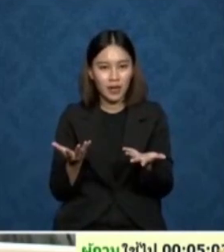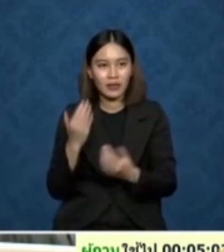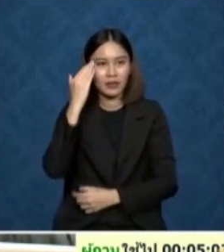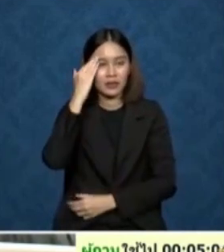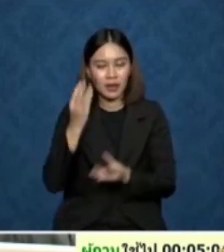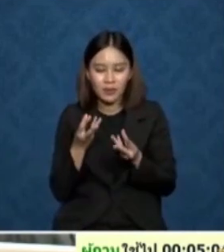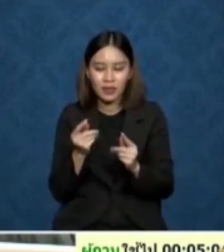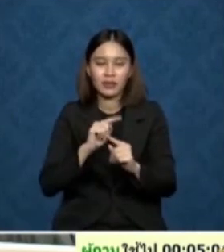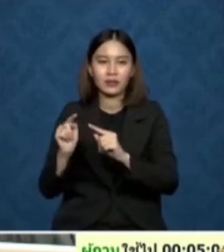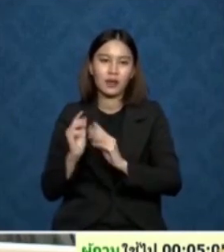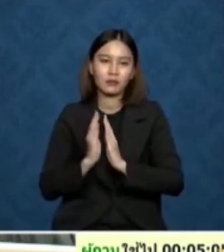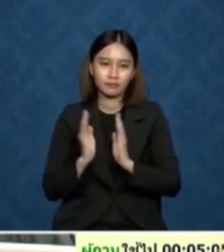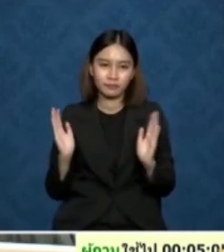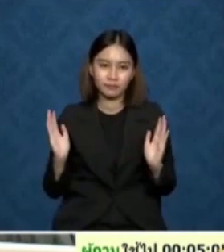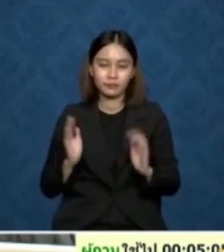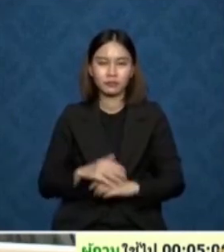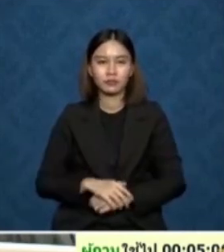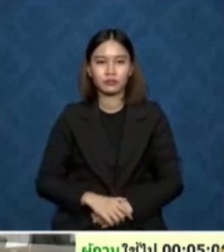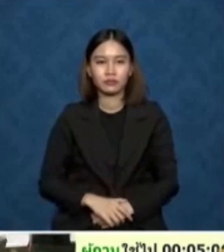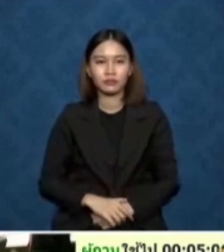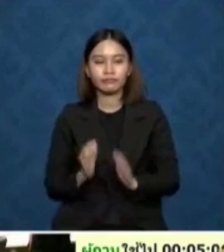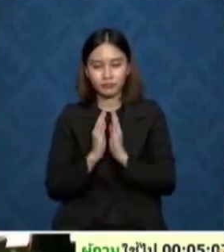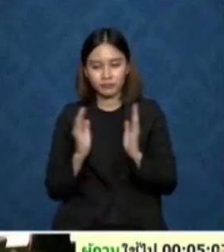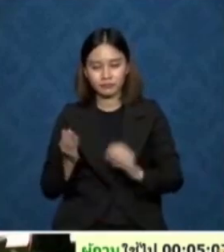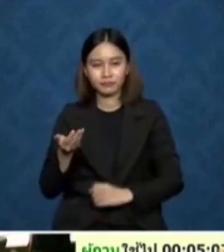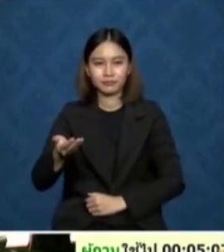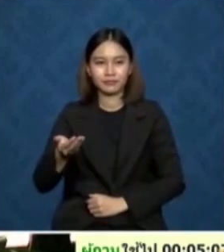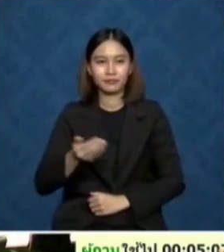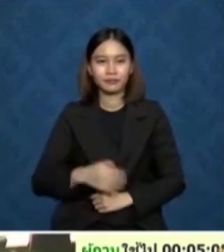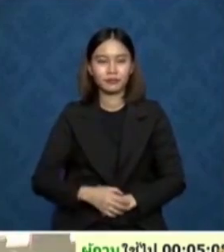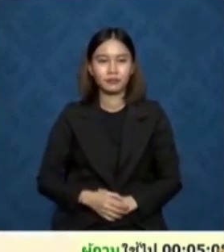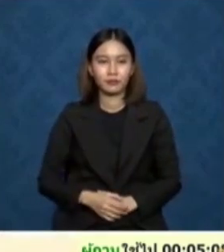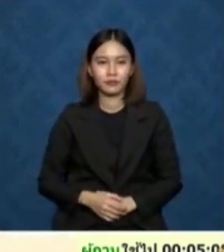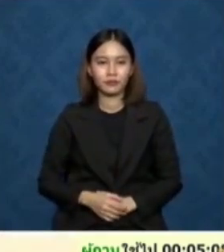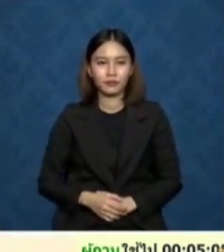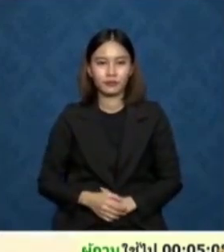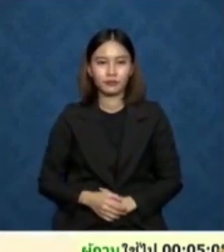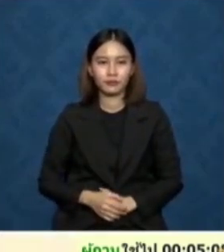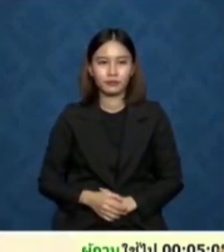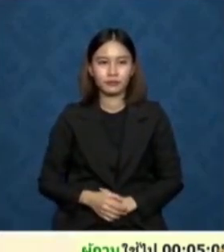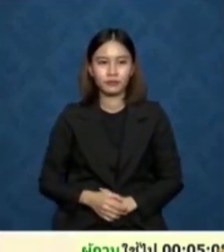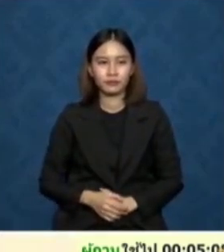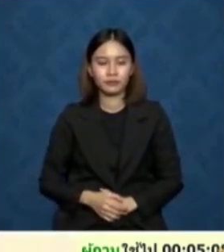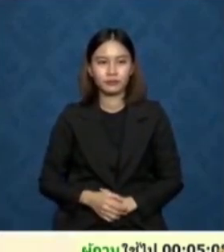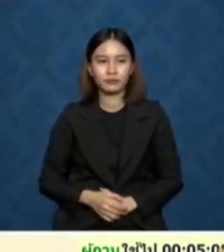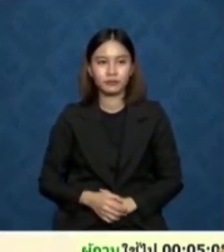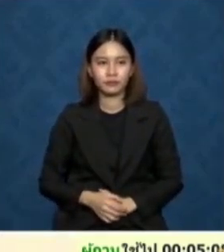ขอทาบรลเอีดดครั ขบคครับขบคครั ฉันทลฐมนตครั